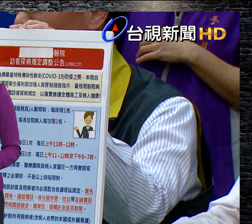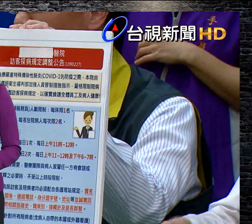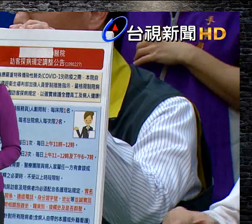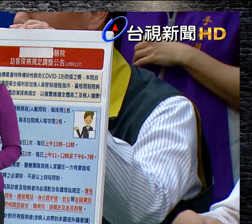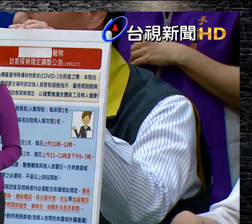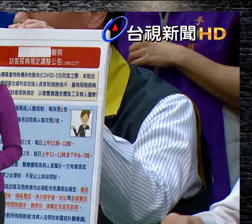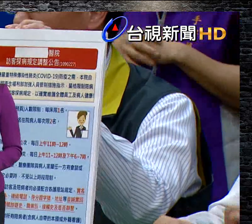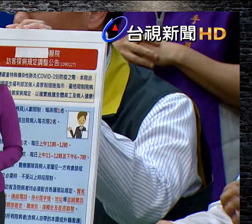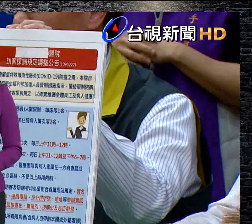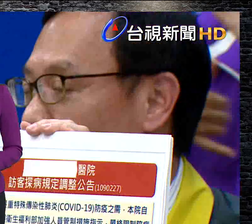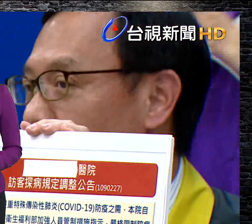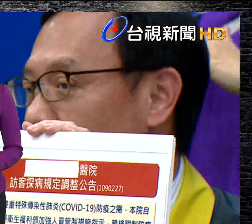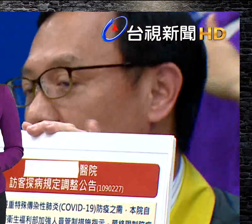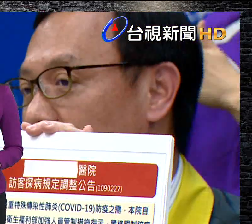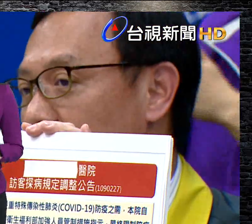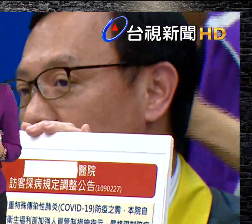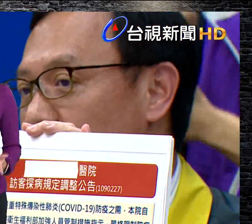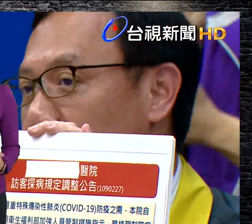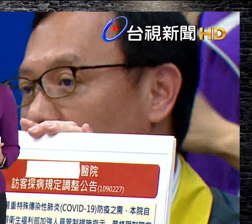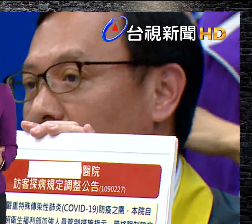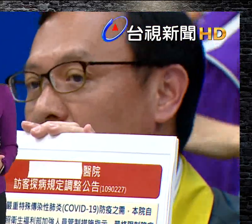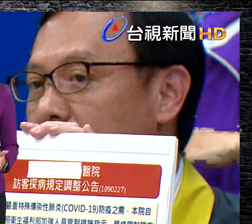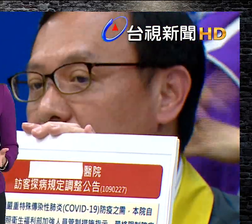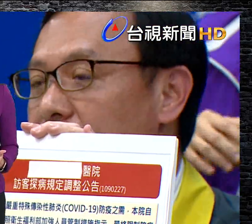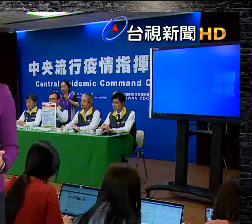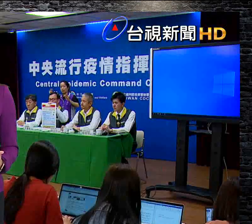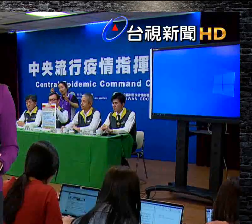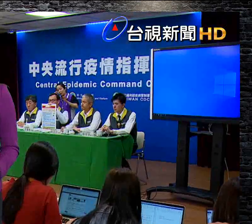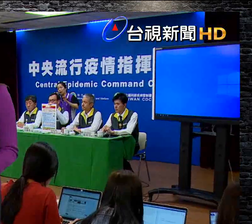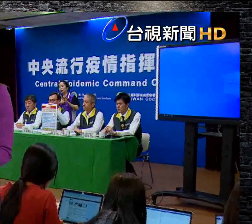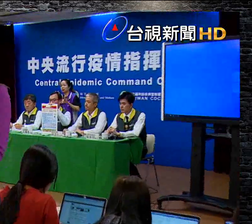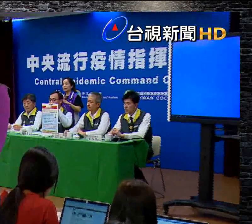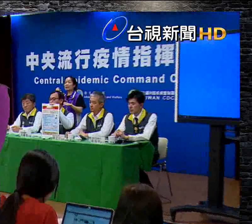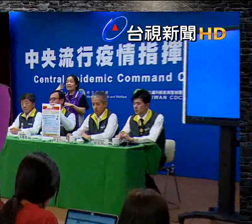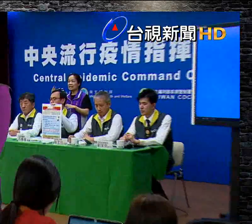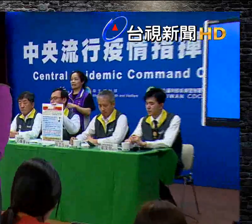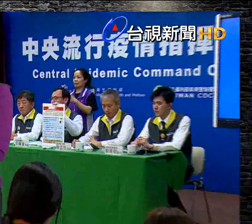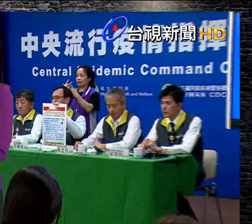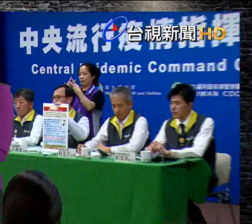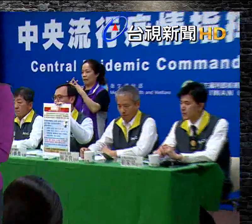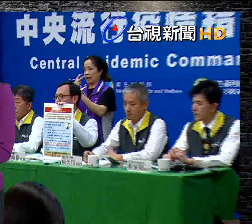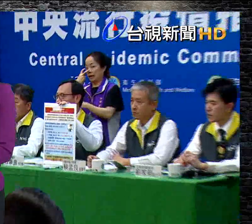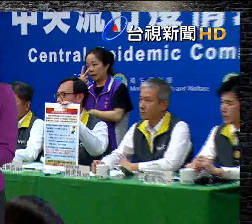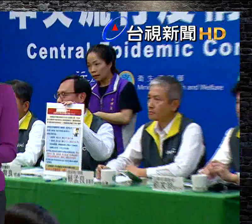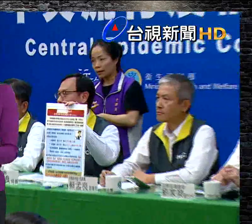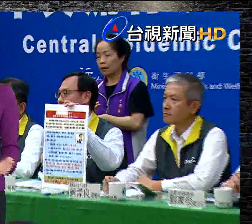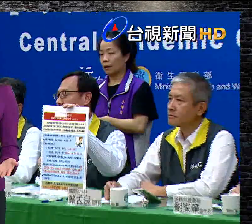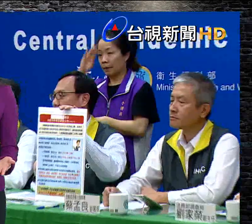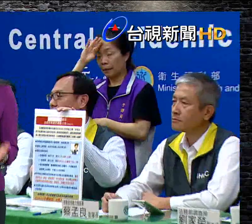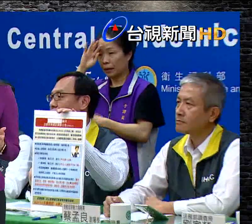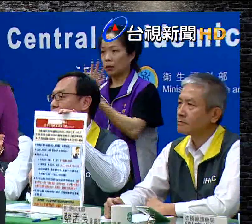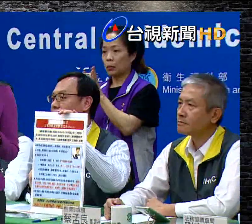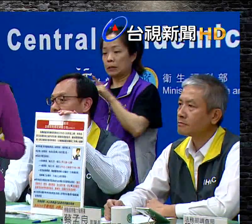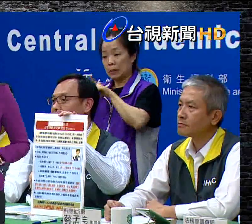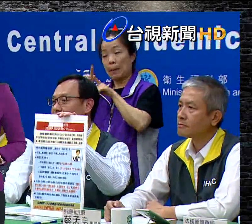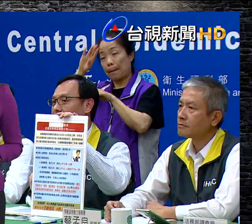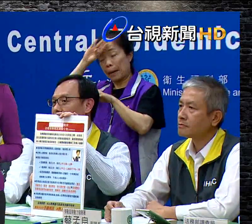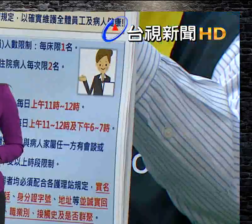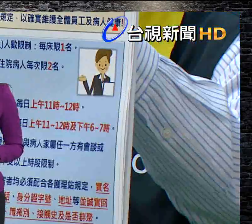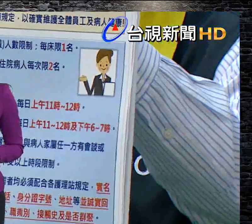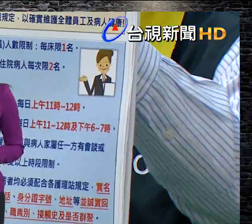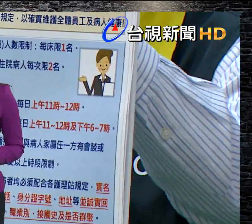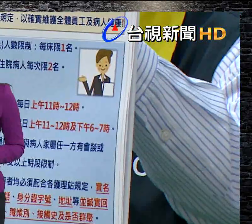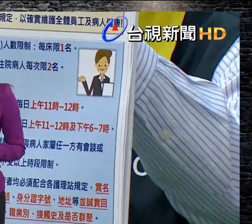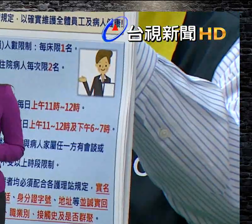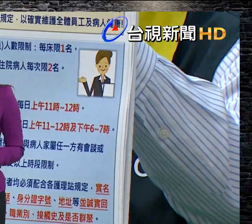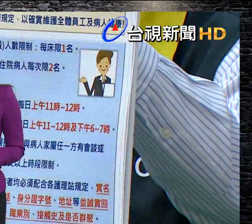人一定要特别的注意安全。另外一名确诊个案呢，就是北部50多岁的这名女性了，她是有糖尿病还有心血管疾